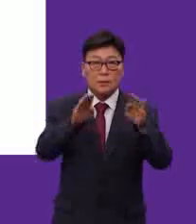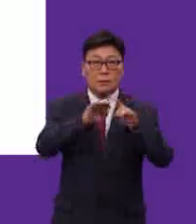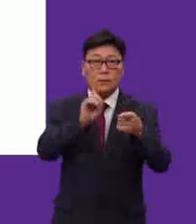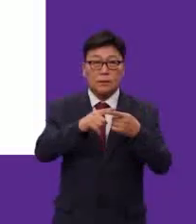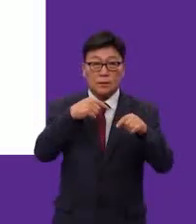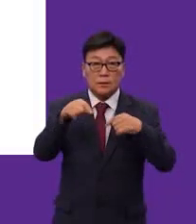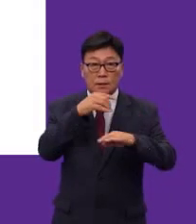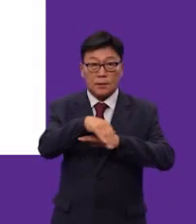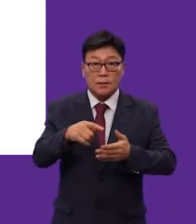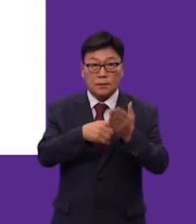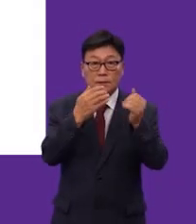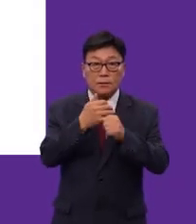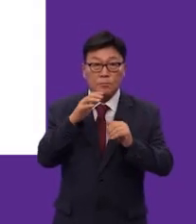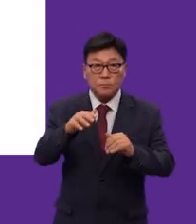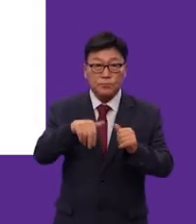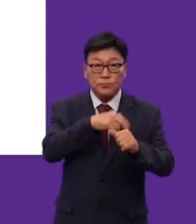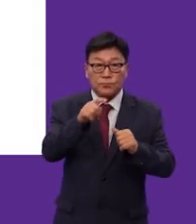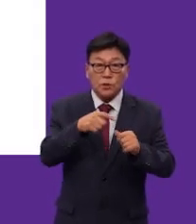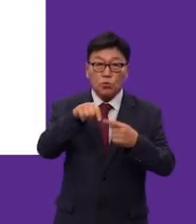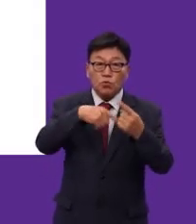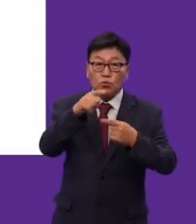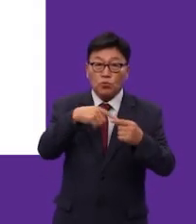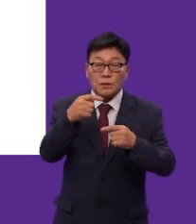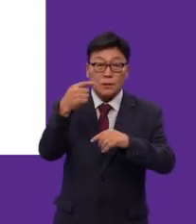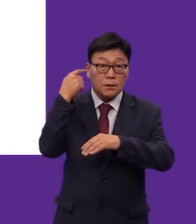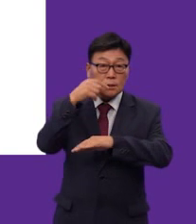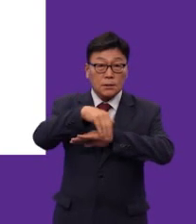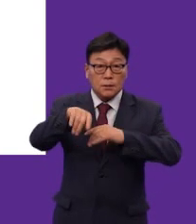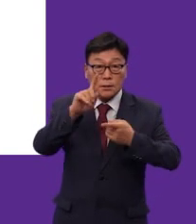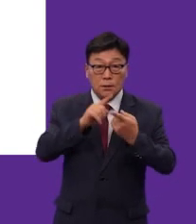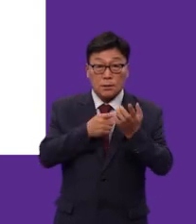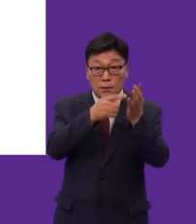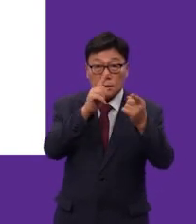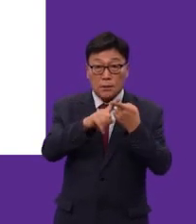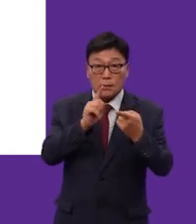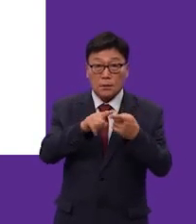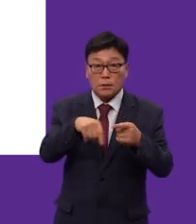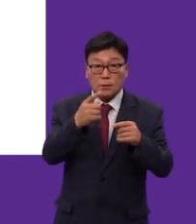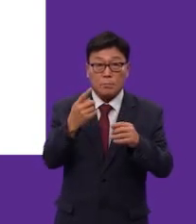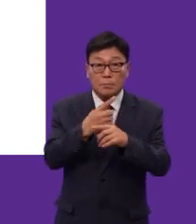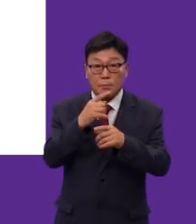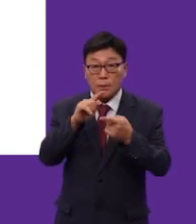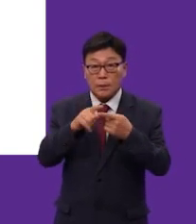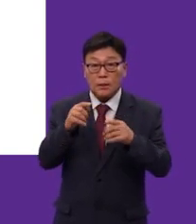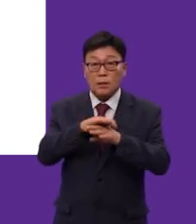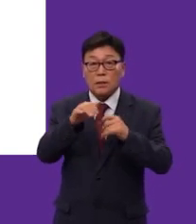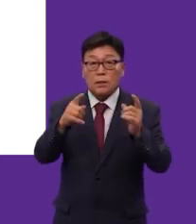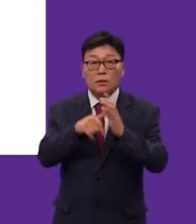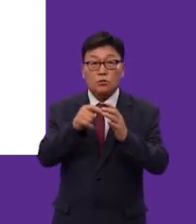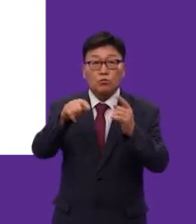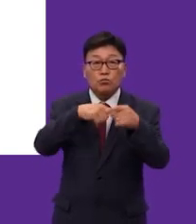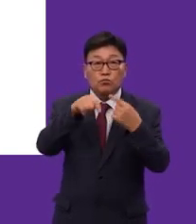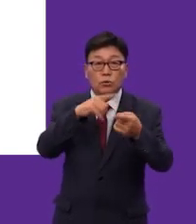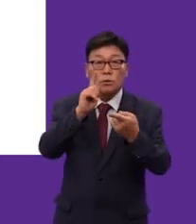첫 번째로 거점시설에 대한 운영 지원의 정책 보완과 그에 따른 구체화, 그리고 두 번째로는 거점 시설의 조성과 운영을